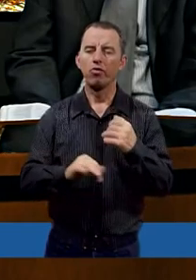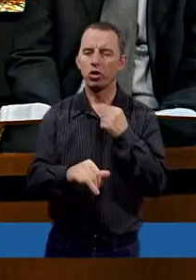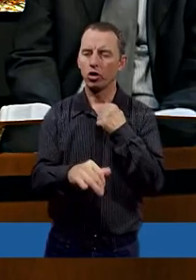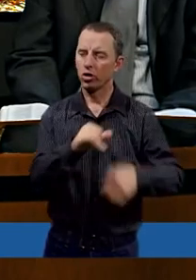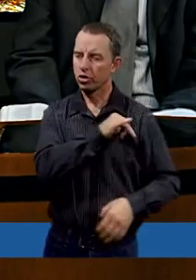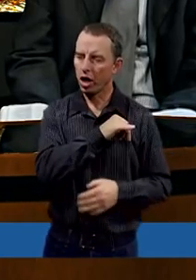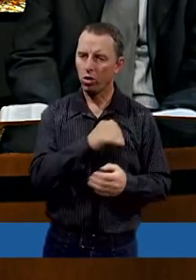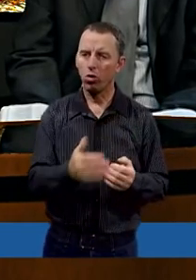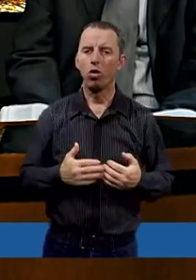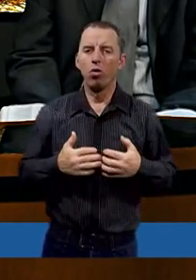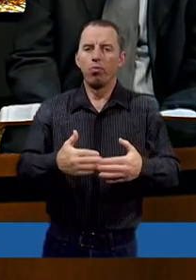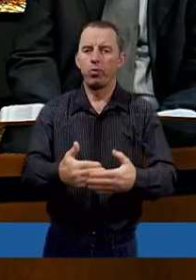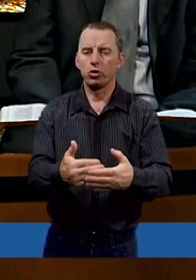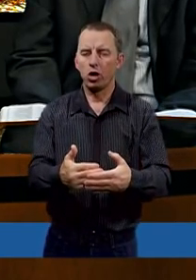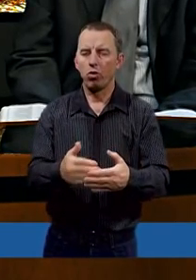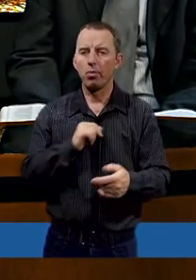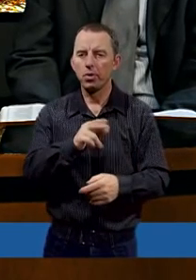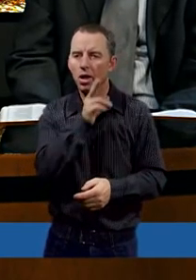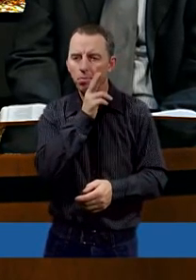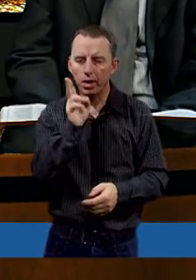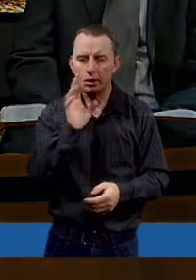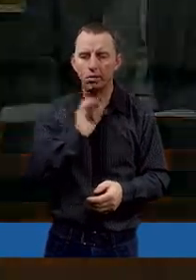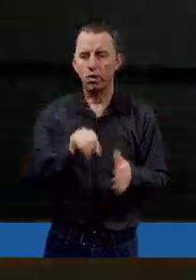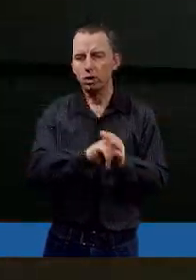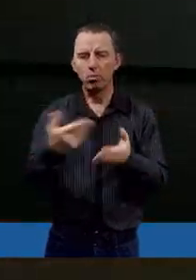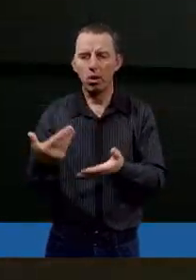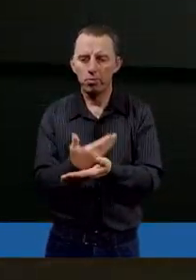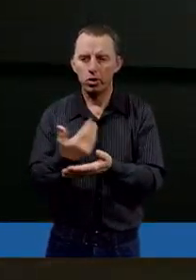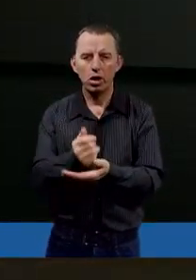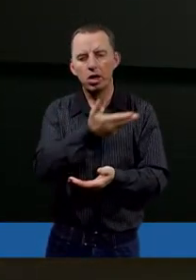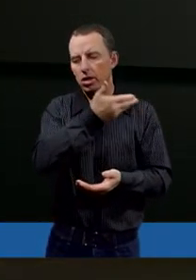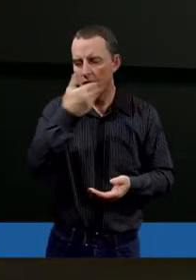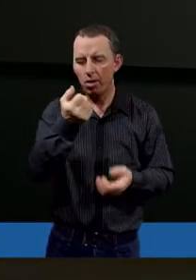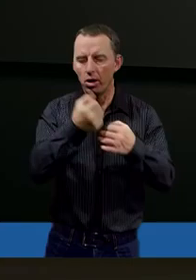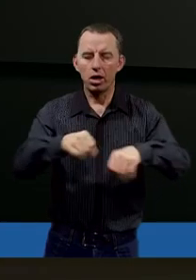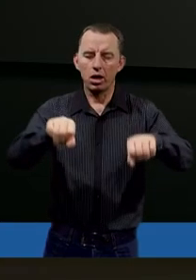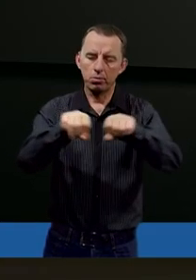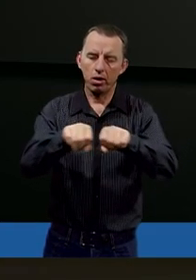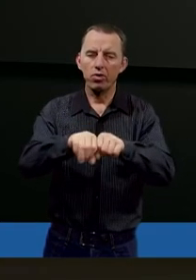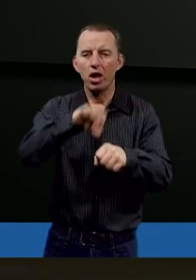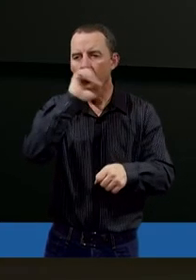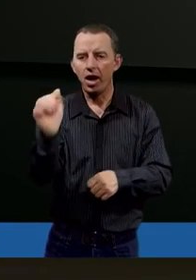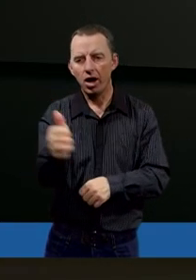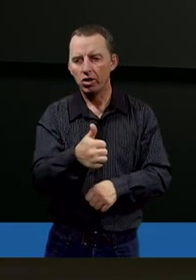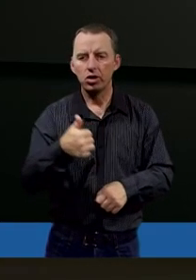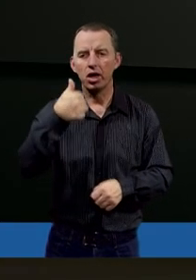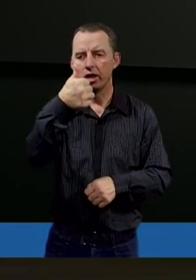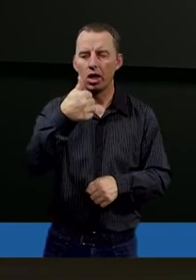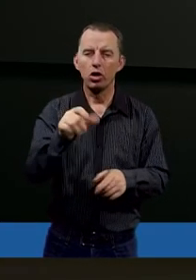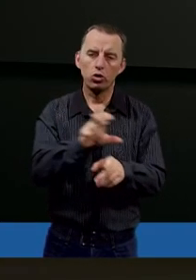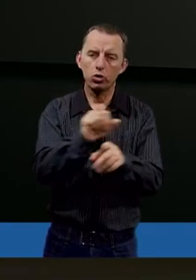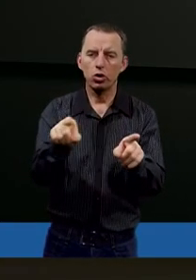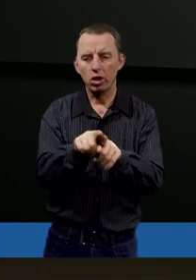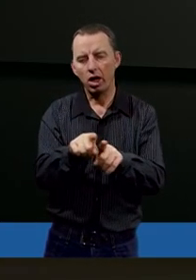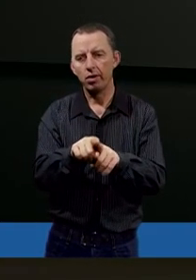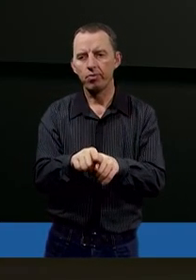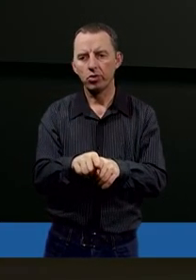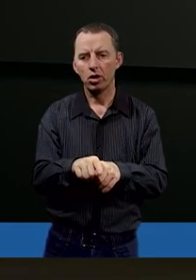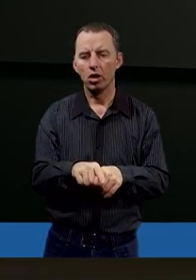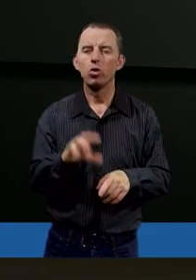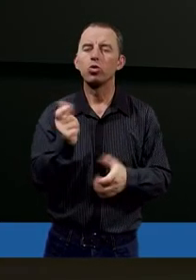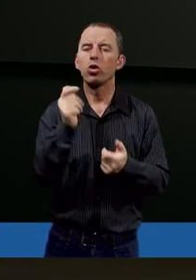matka moja, czyli już od samego początku, albo nie ma sprawiedliwego ani jednego, czy też